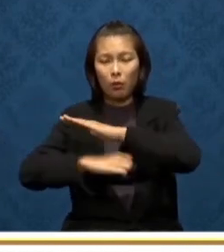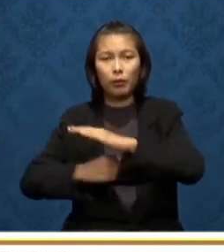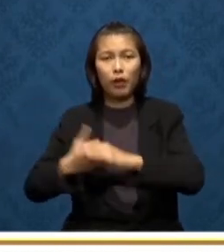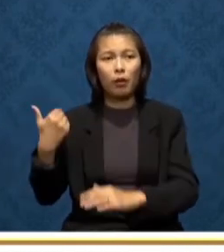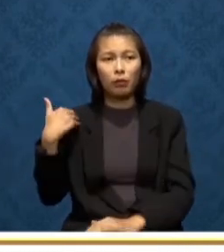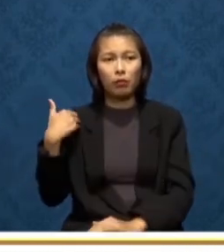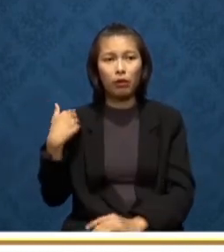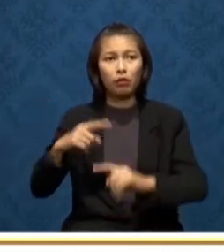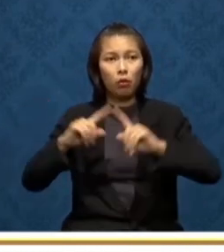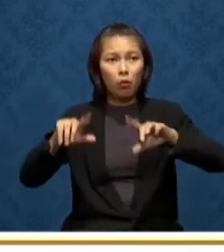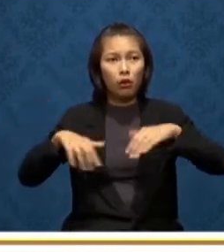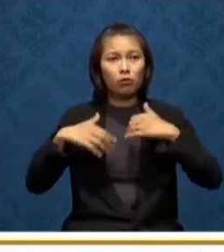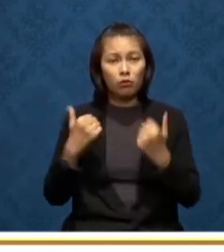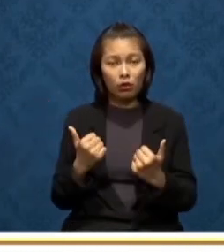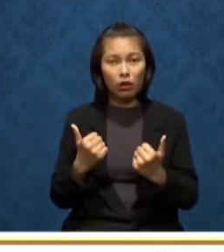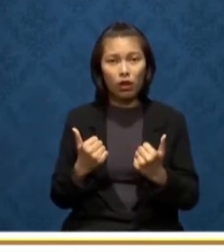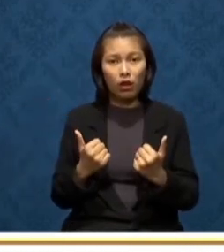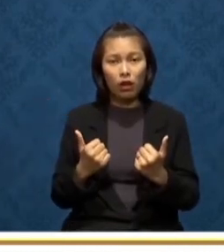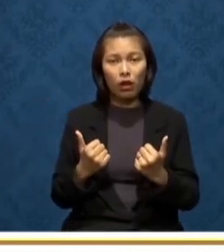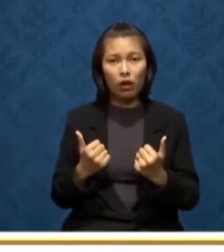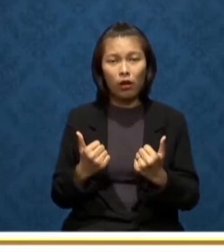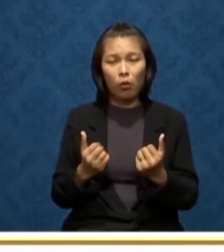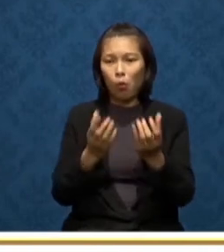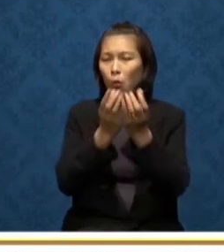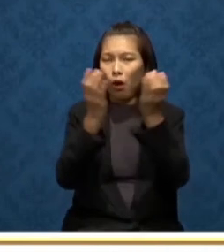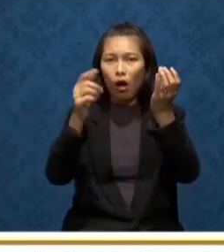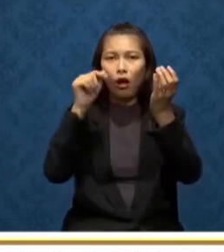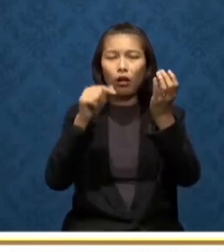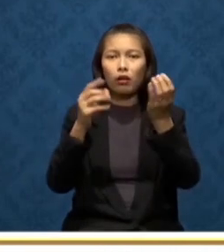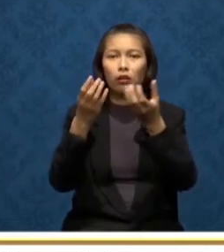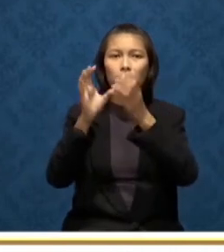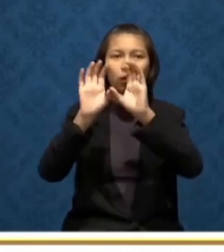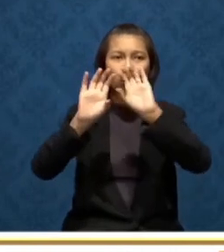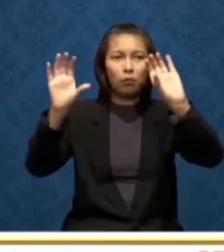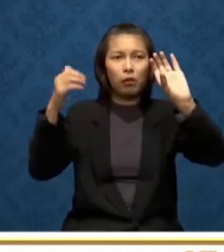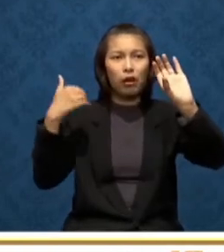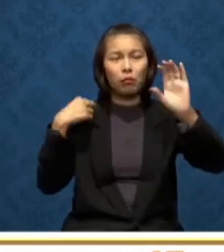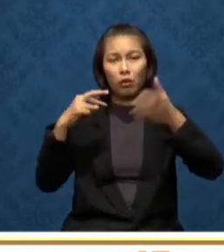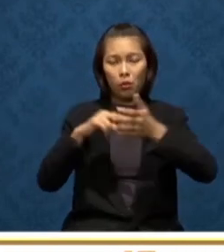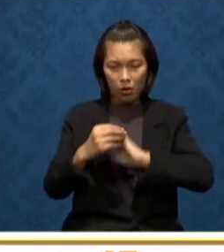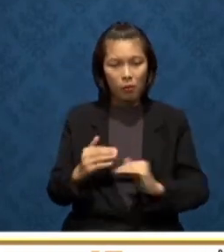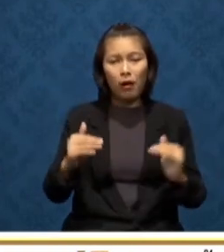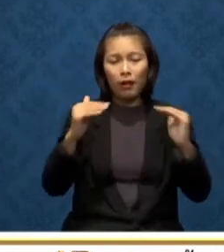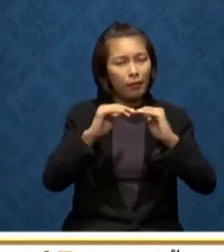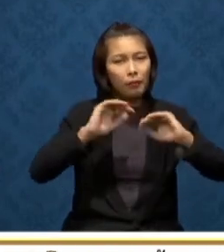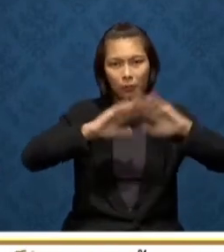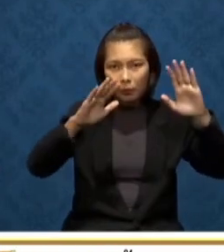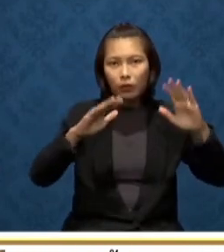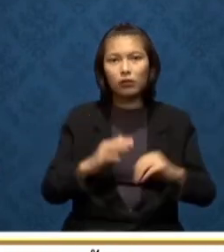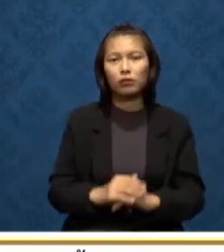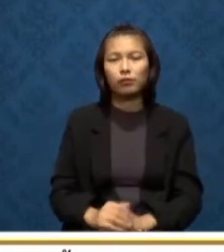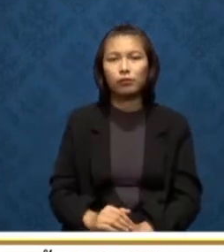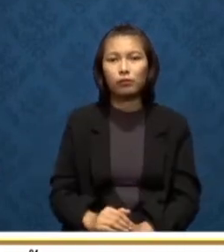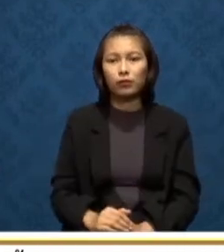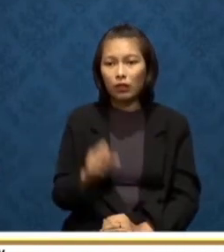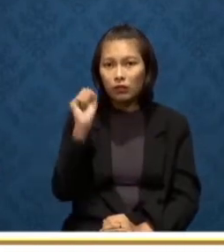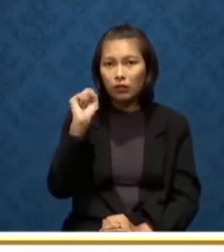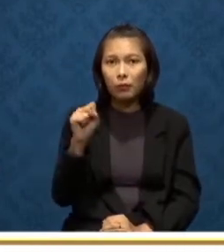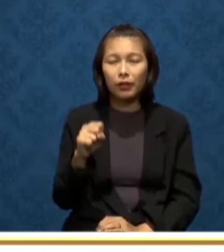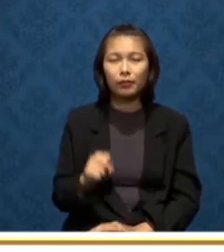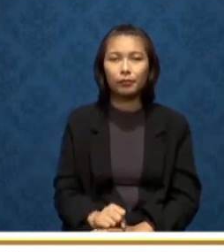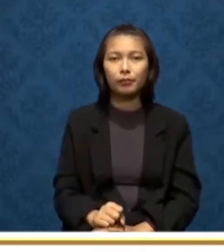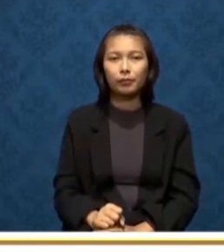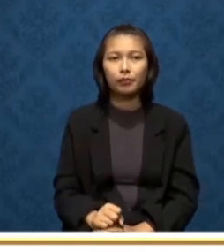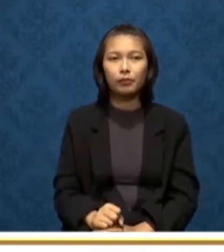เราเดินมาสู่จุดที่การเมืองกำลังเดินยากเนี่ยมันเป็นการละเมิดสิทธิมนุษยชนหรือไม่